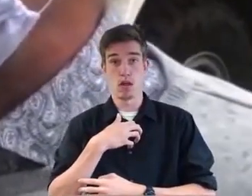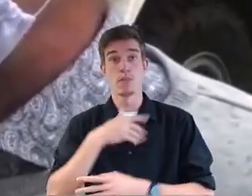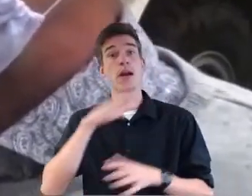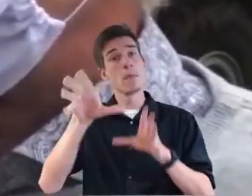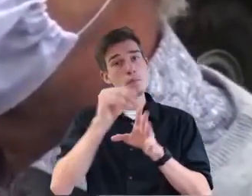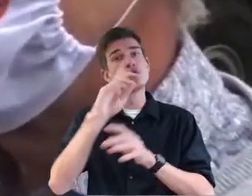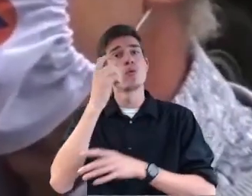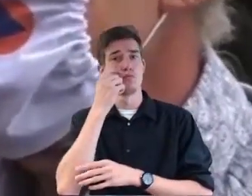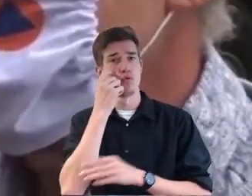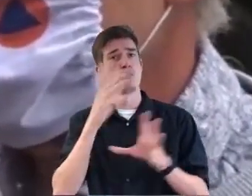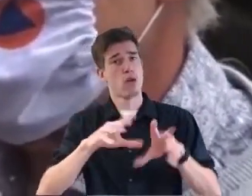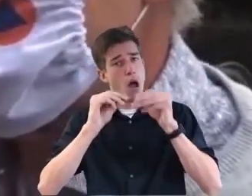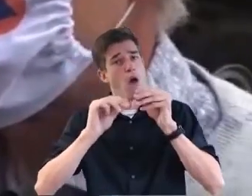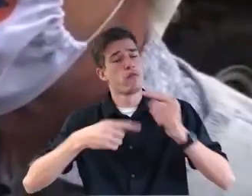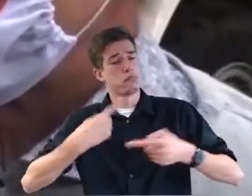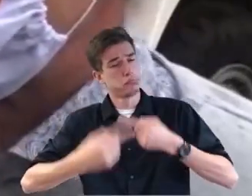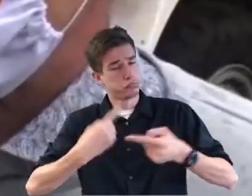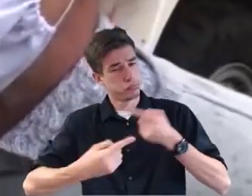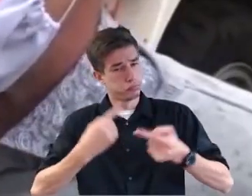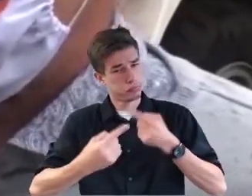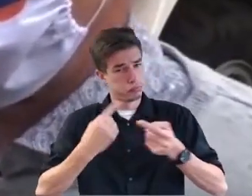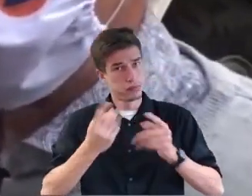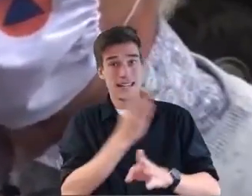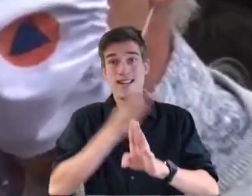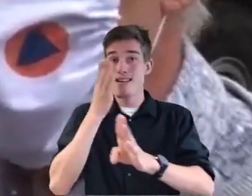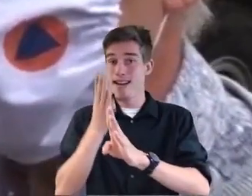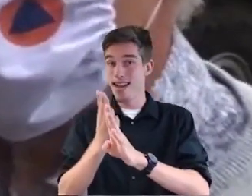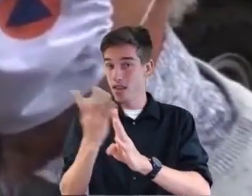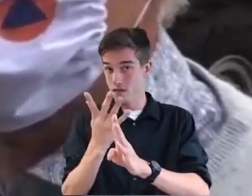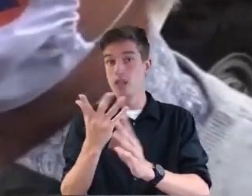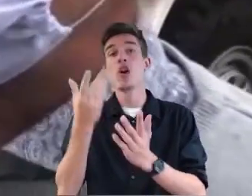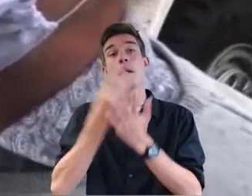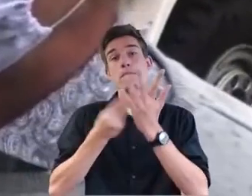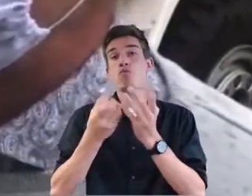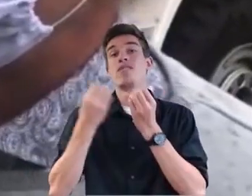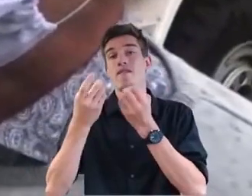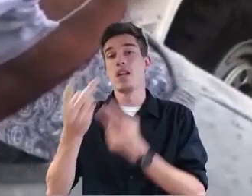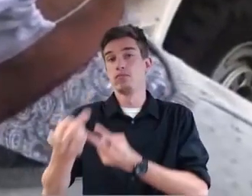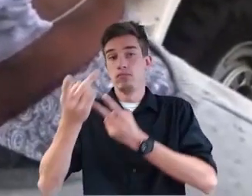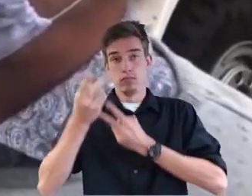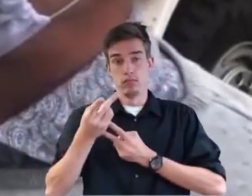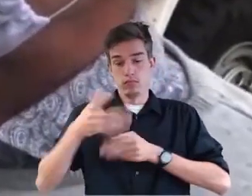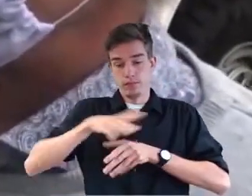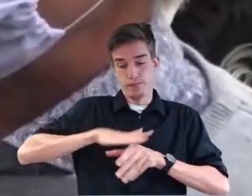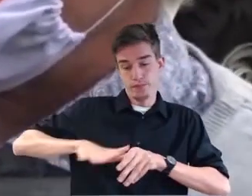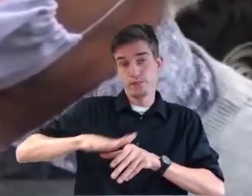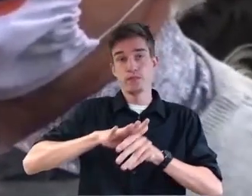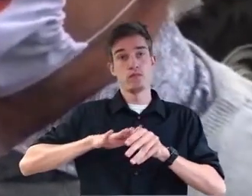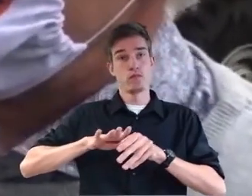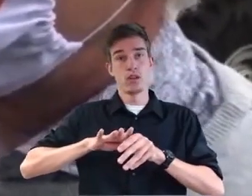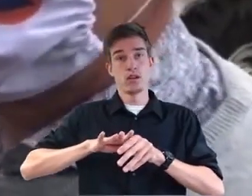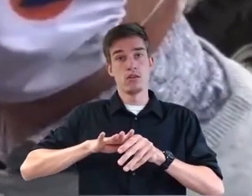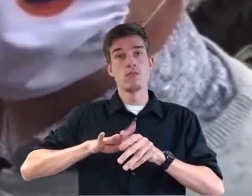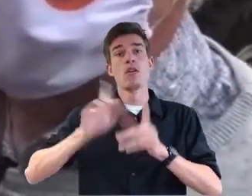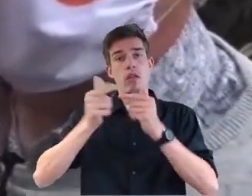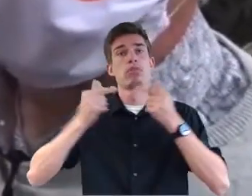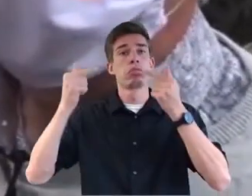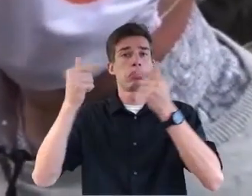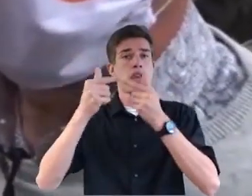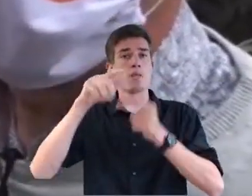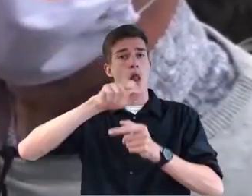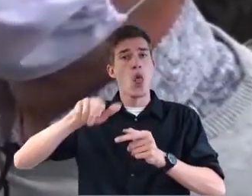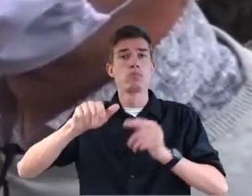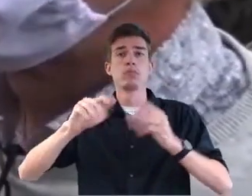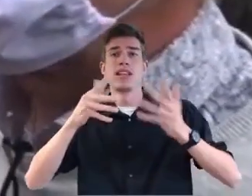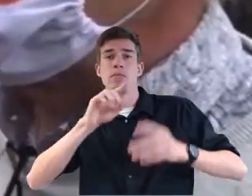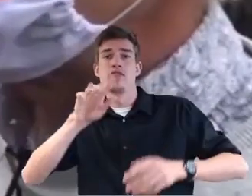erproben. Und ganz am Ende dieses Prozesses steht dann das Musterfahrzeug bei uns auf dem Gelände. Und wir unterziehen es einer 10- oder